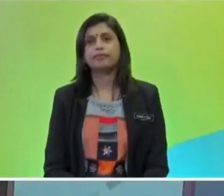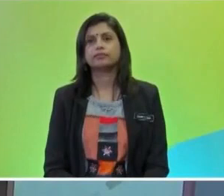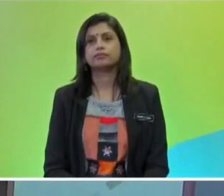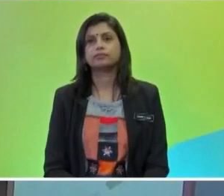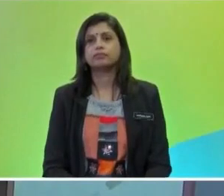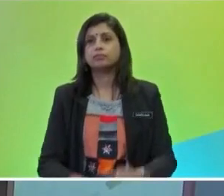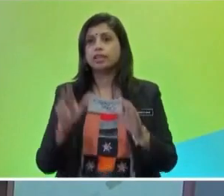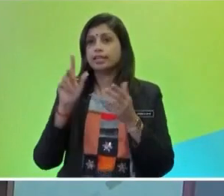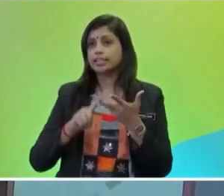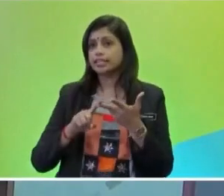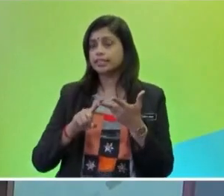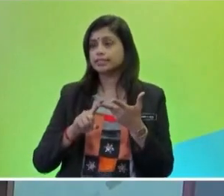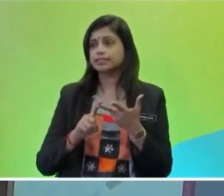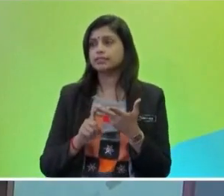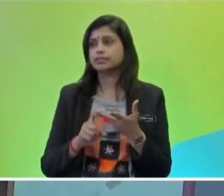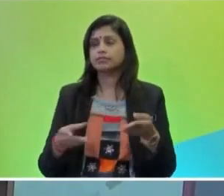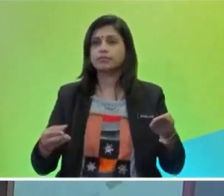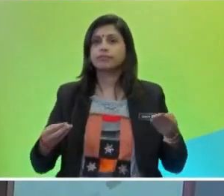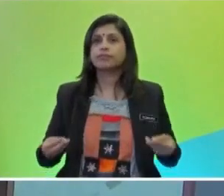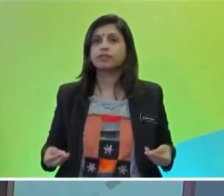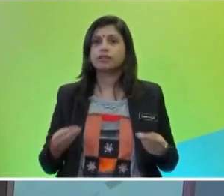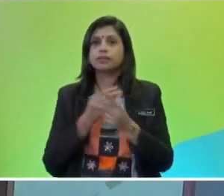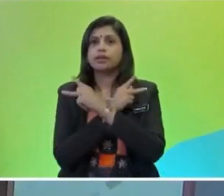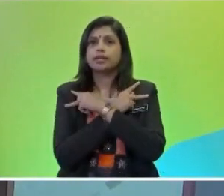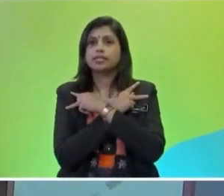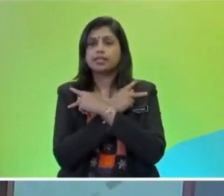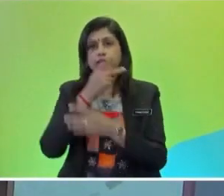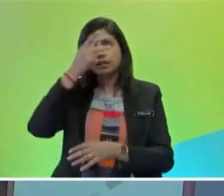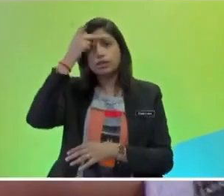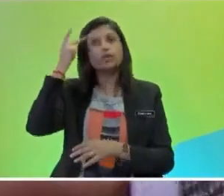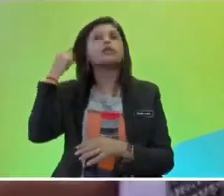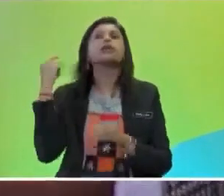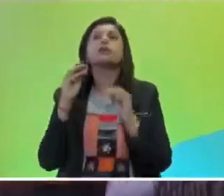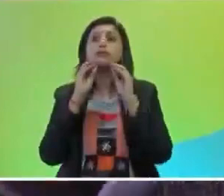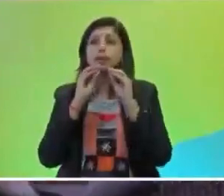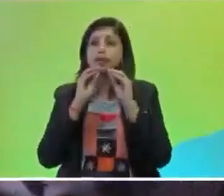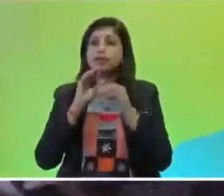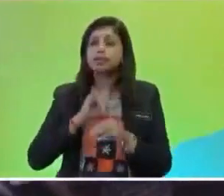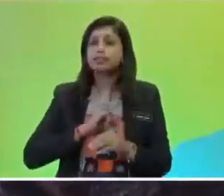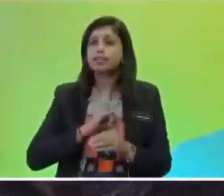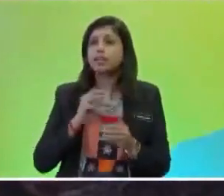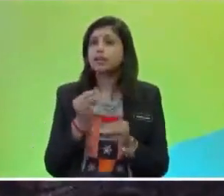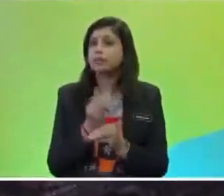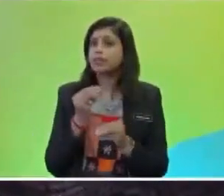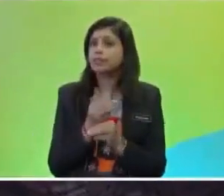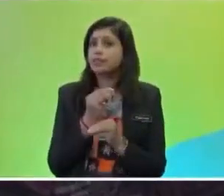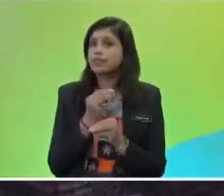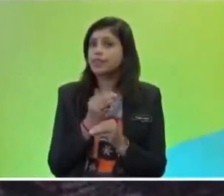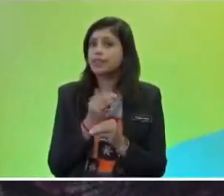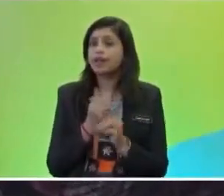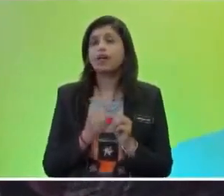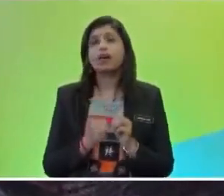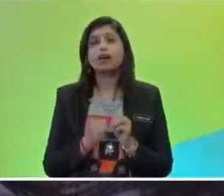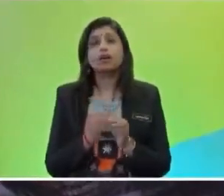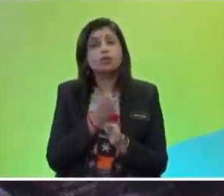contoh yang ketiga. Yang ketiga pula ni, terima kasih kerana mengajar saya subjek matematik. Okey, subjek matematik